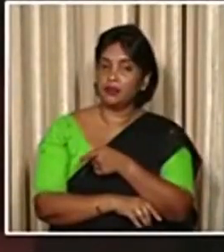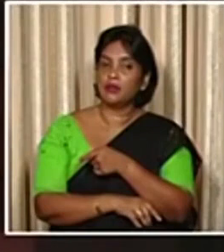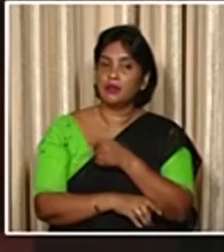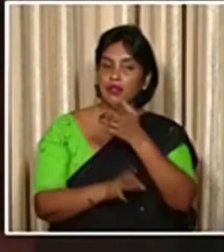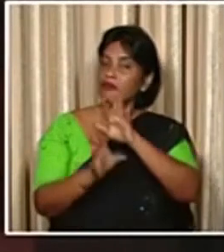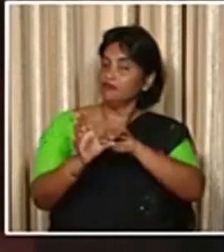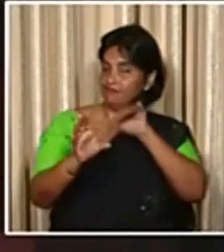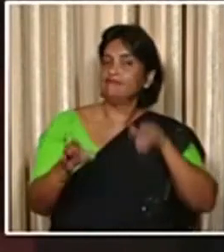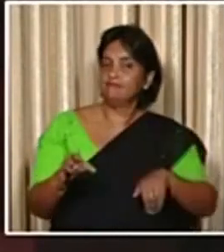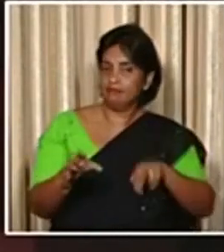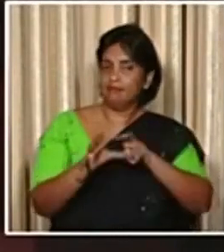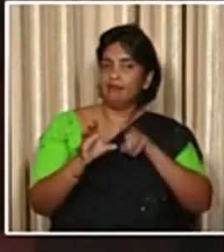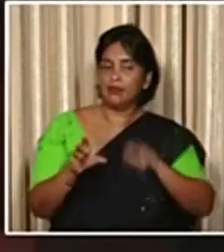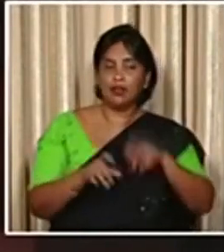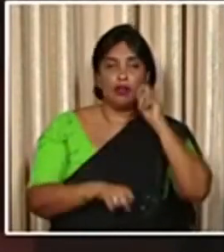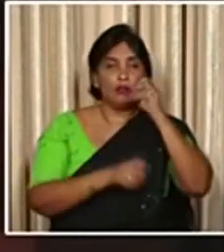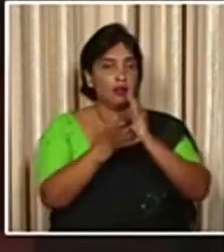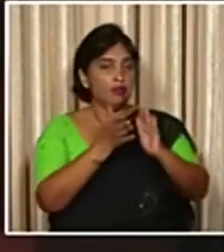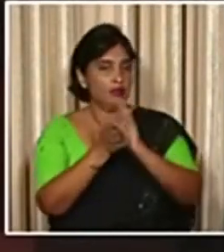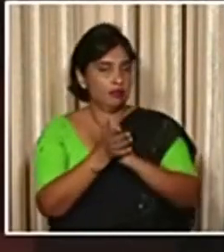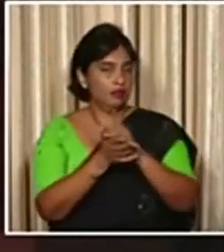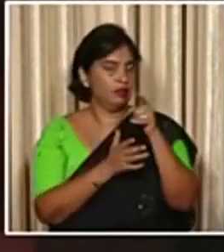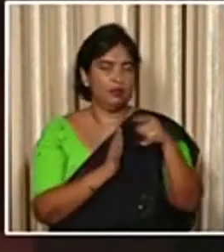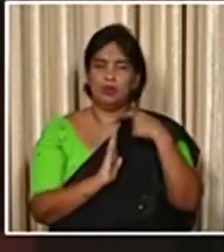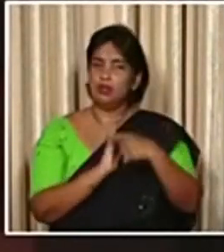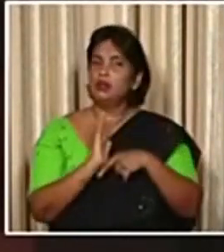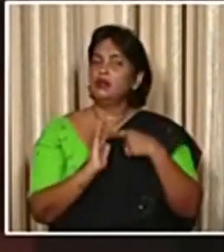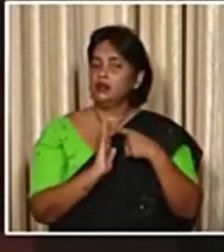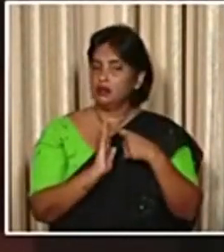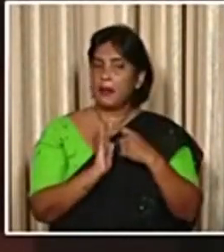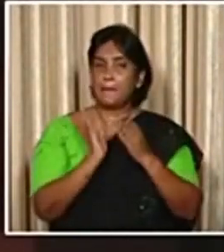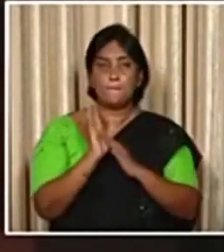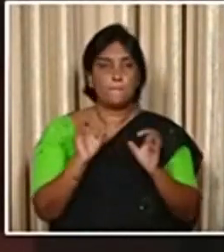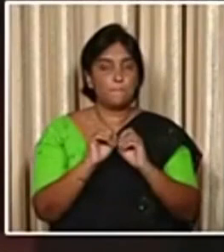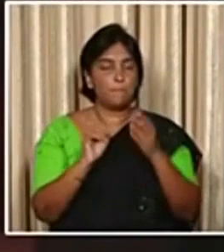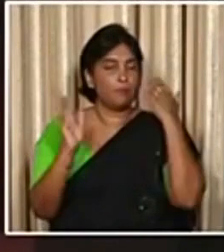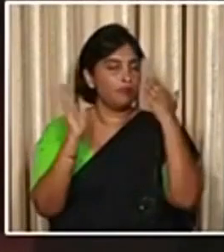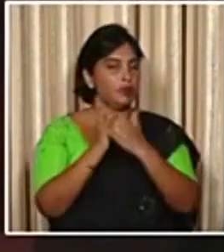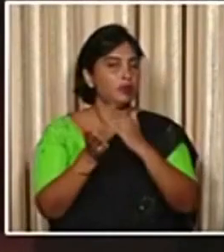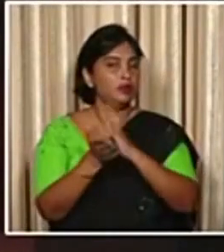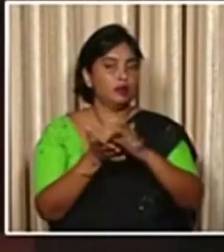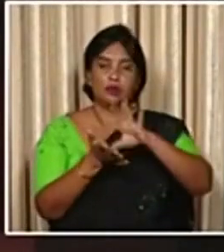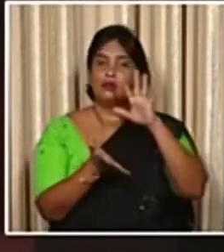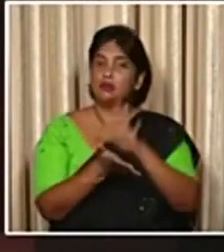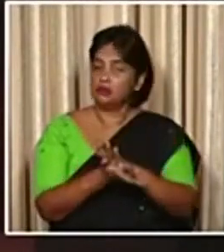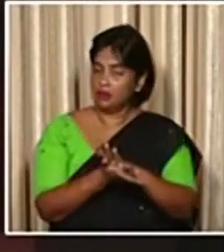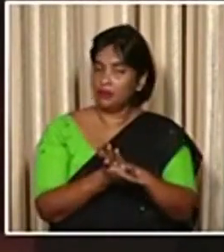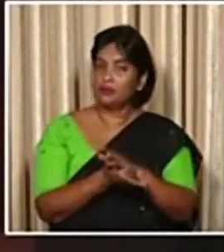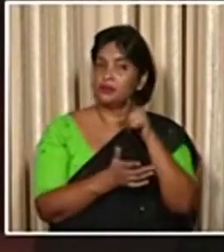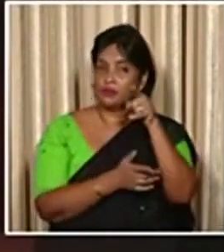මේකෙන් ඔබලා ඉවත් වෙන්න. මොකද මහජන යහපත ගැන මේ රටේ මාධ්‍ය යහපත ගැන තීන්දුව තීරණ